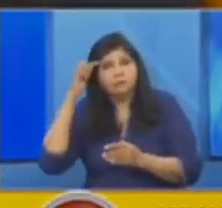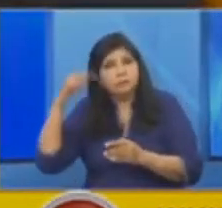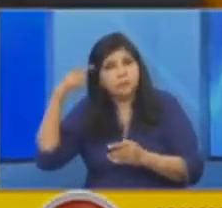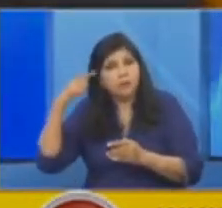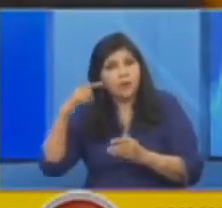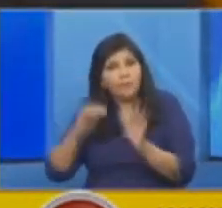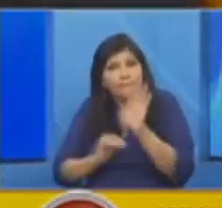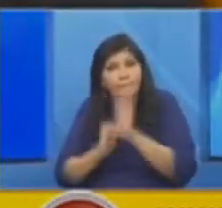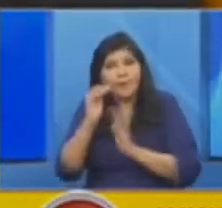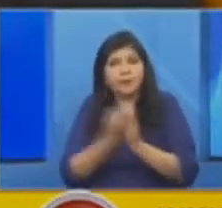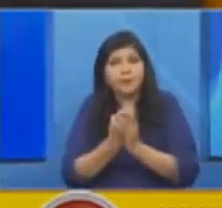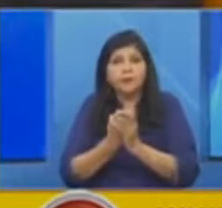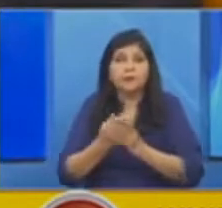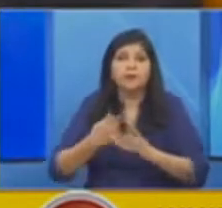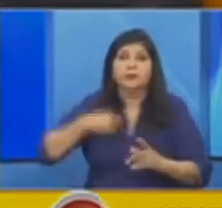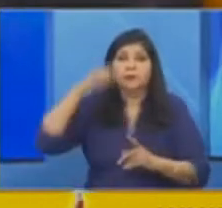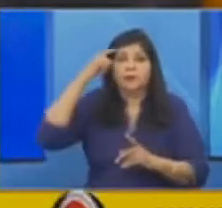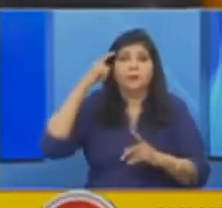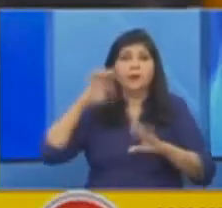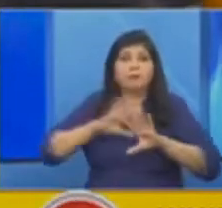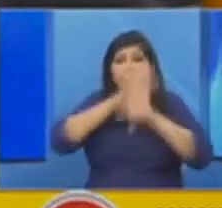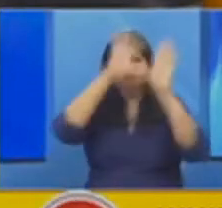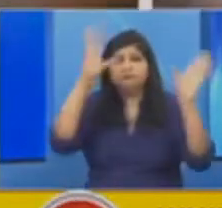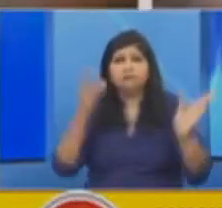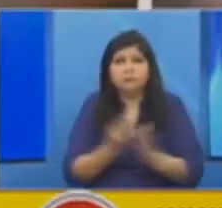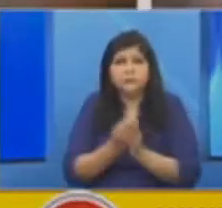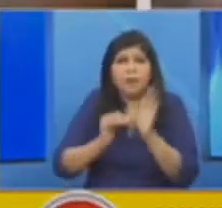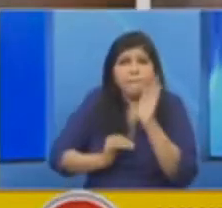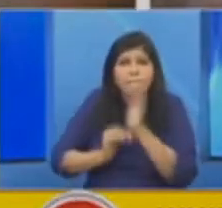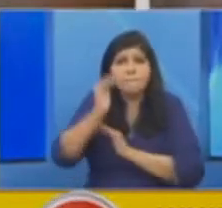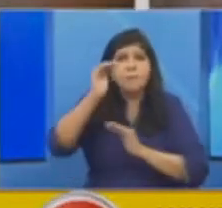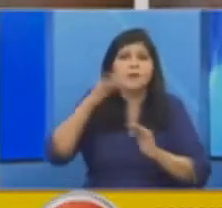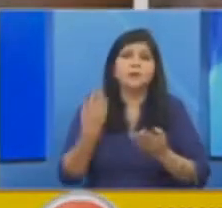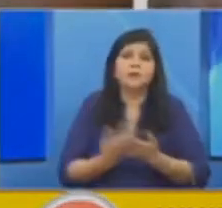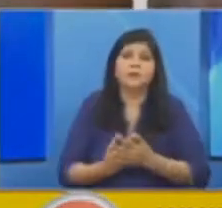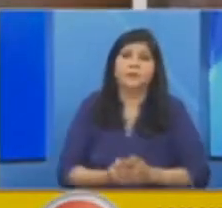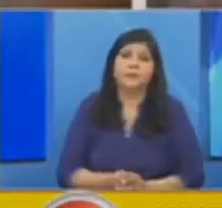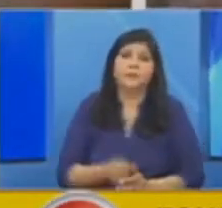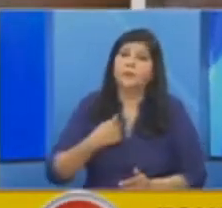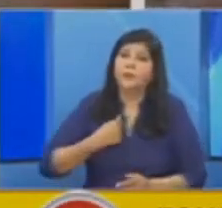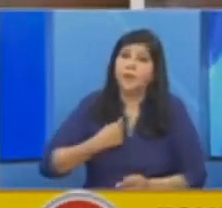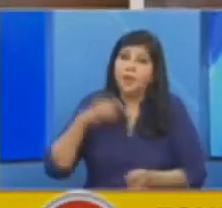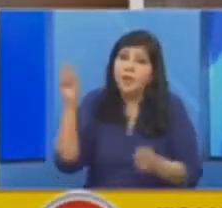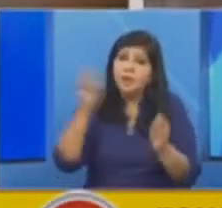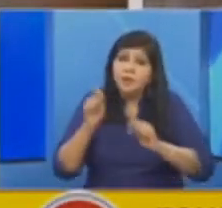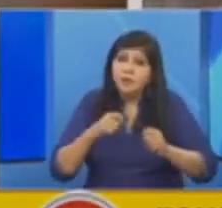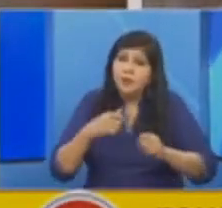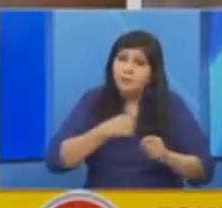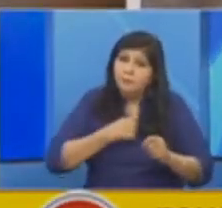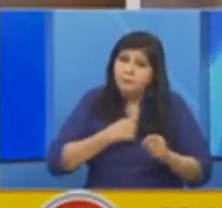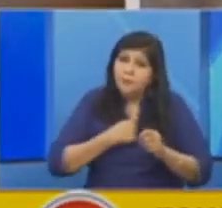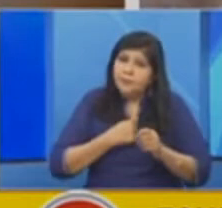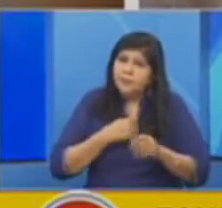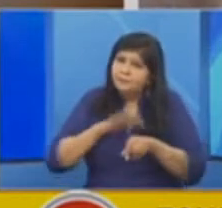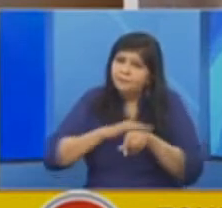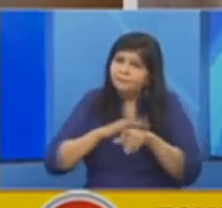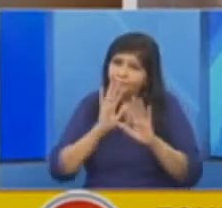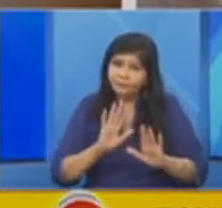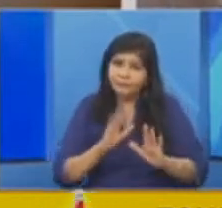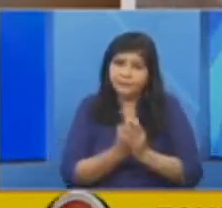तो खिलोने हमारी आकांग्शाओं को भी उड़ान देते हैं, खिलोने किवल मन ही नहीं बहलाते,